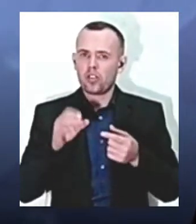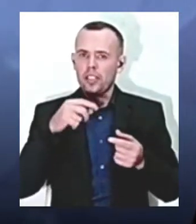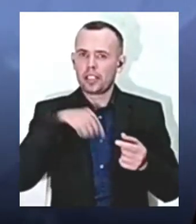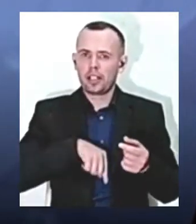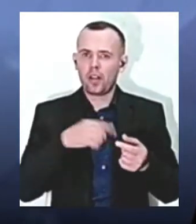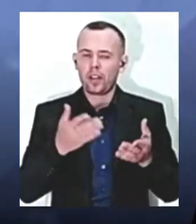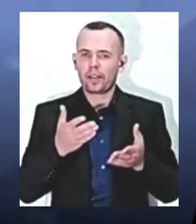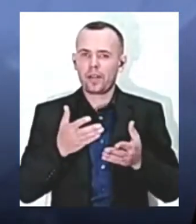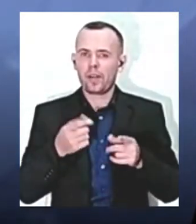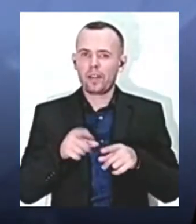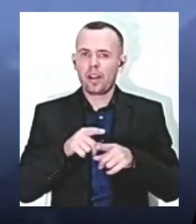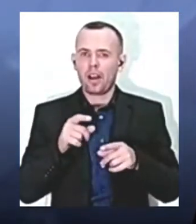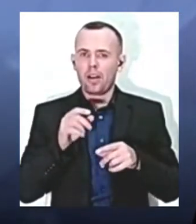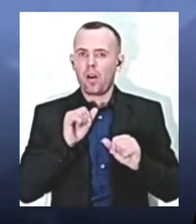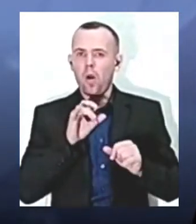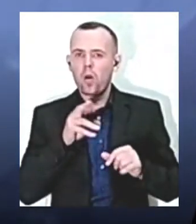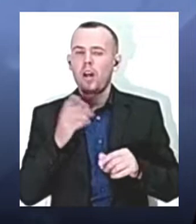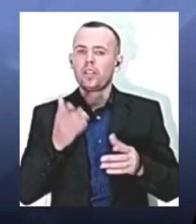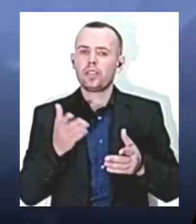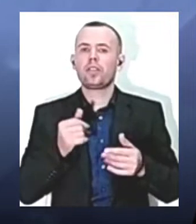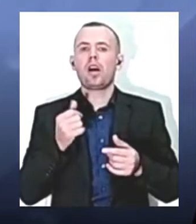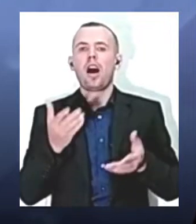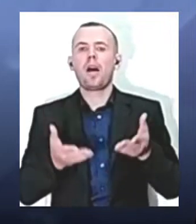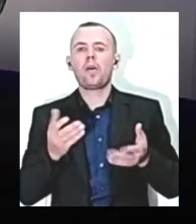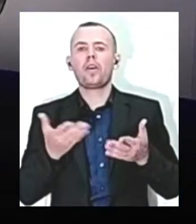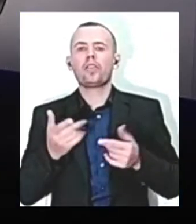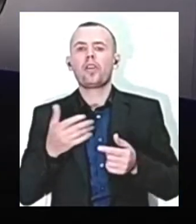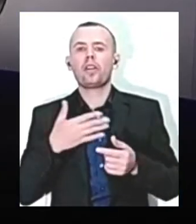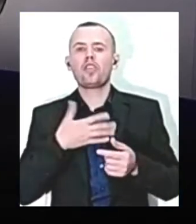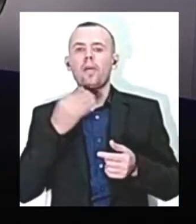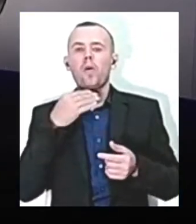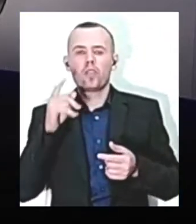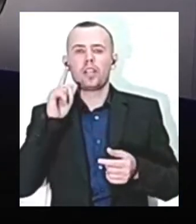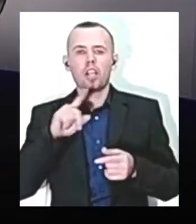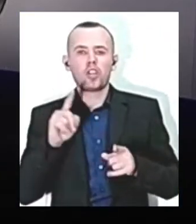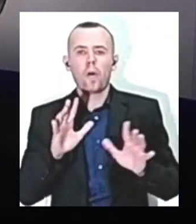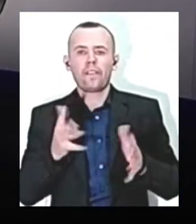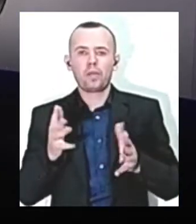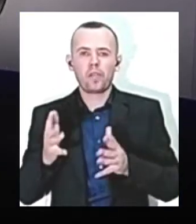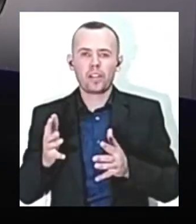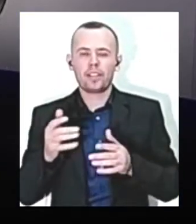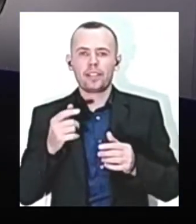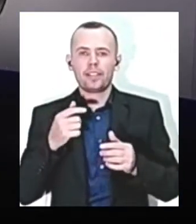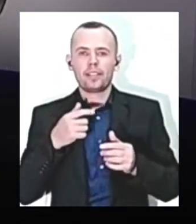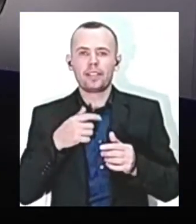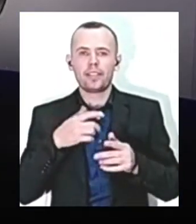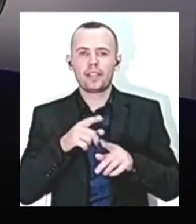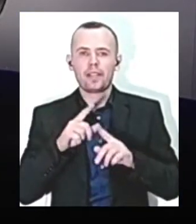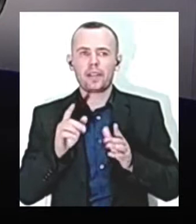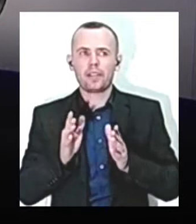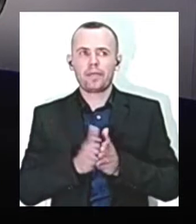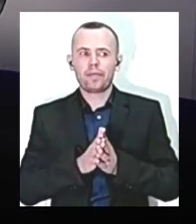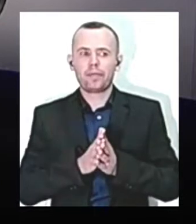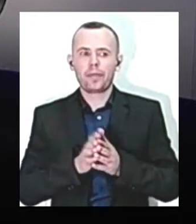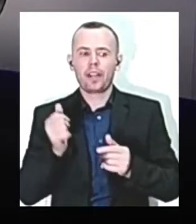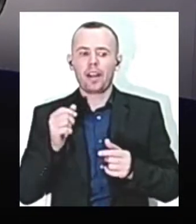правоохоронці або судді, або ті, які значно краще знають, що відбувається в цьому процесі як правозахисники. І це також дуже